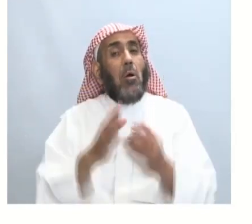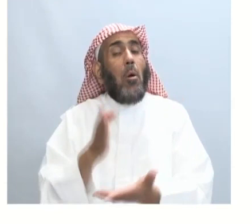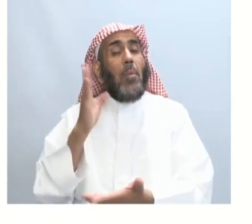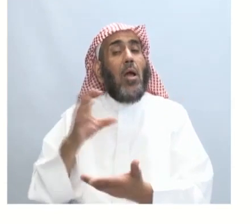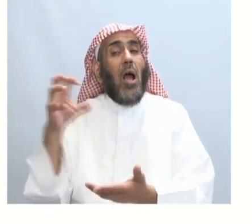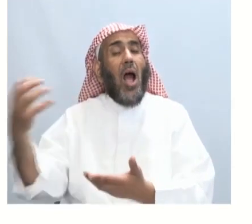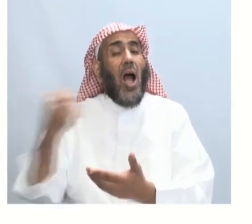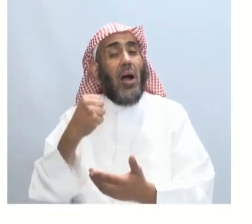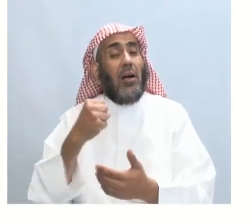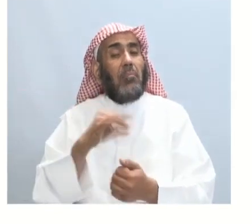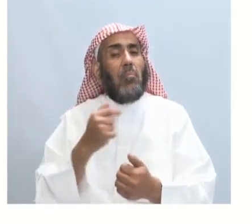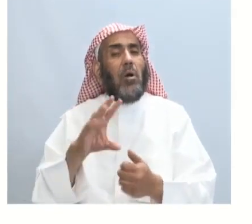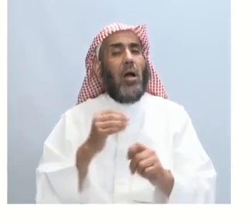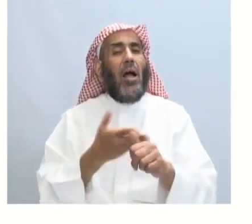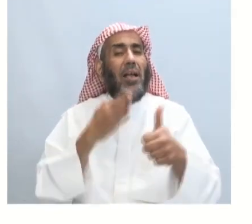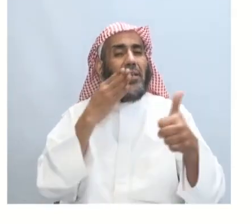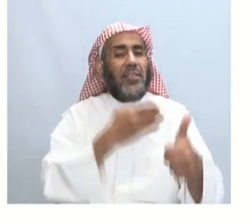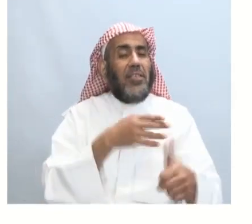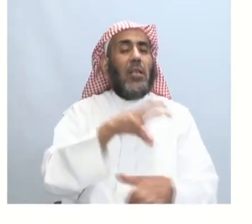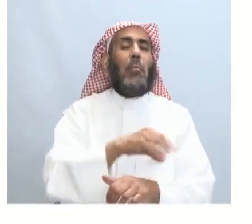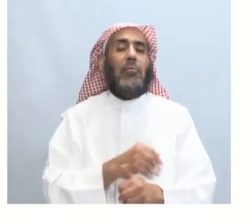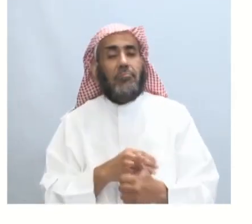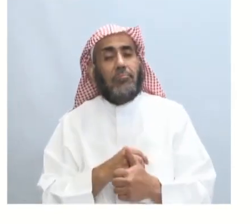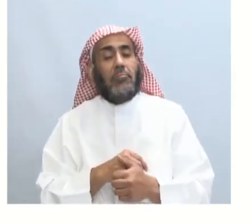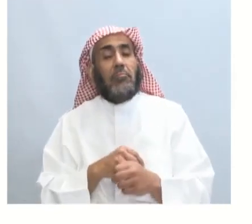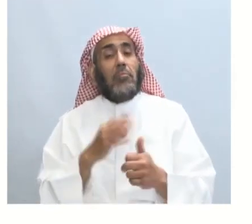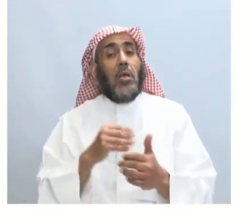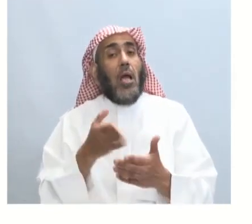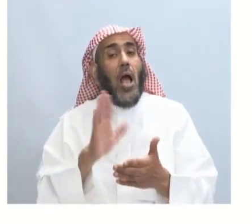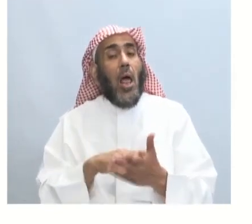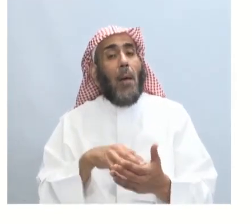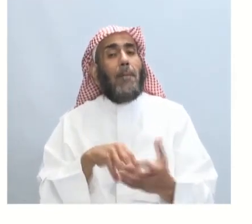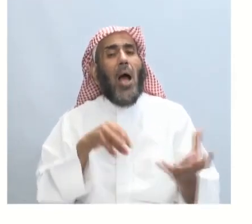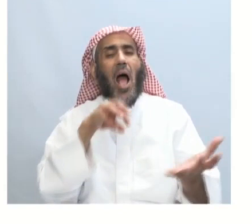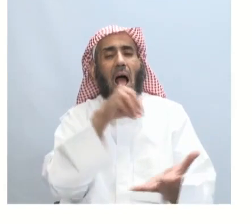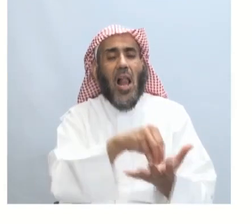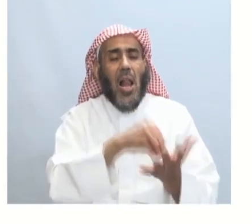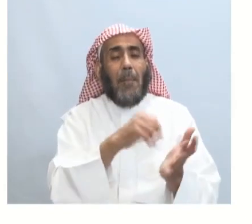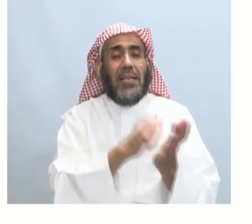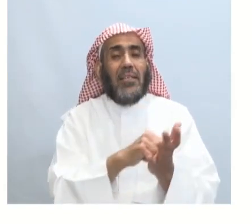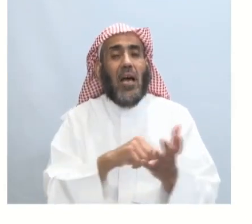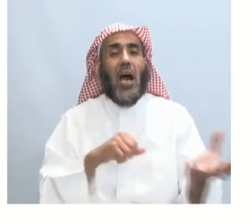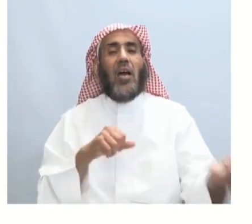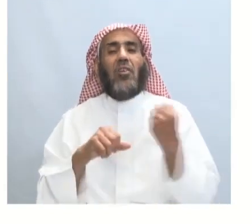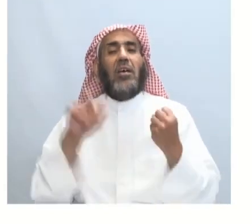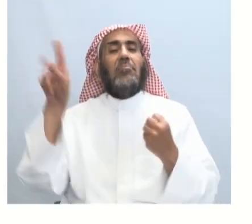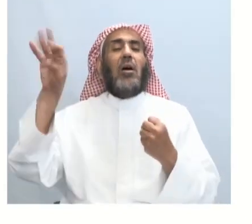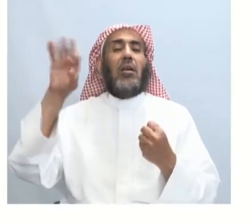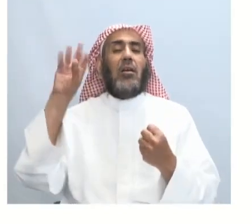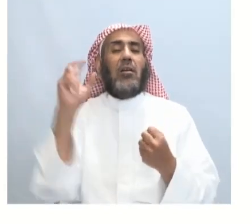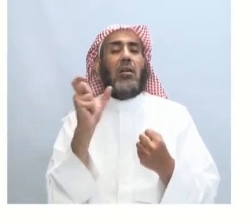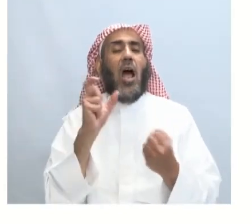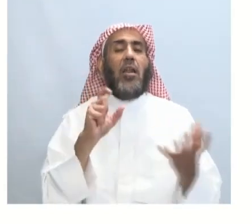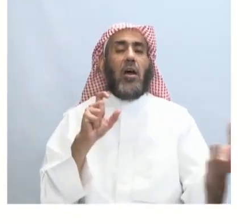ماذا تبعي يتمتع بحق عيني تبعي على محل الحق وهو بما يسمى الرهن وهو بما